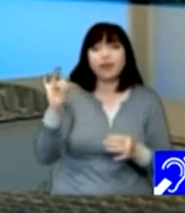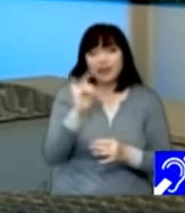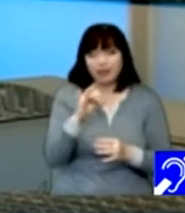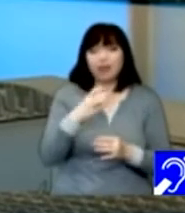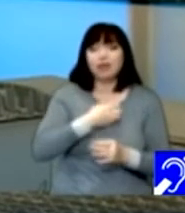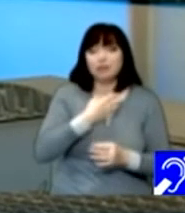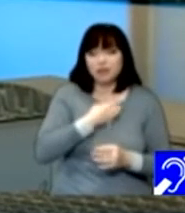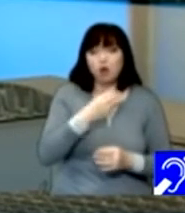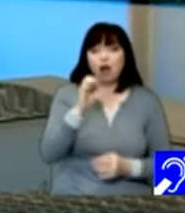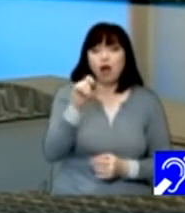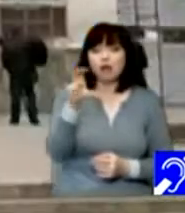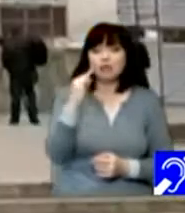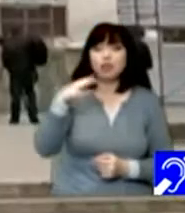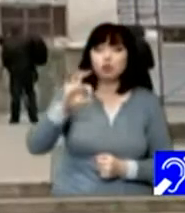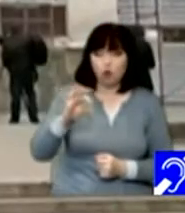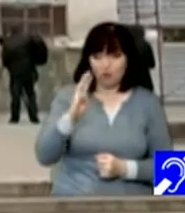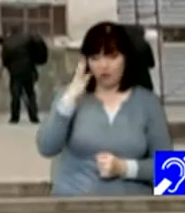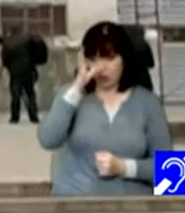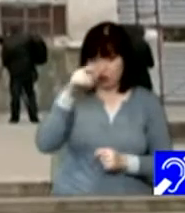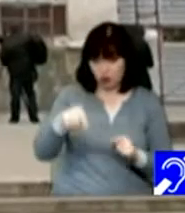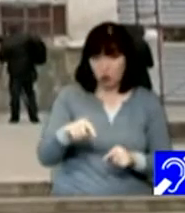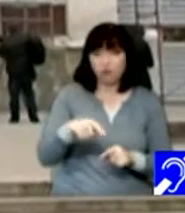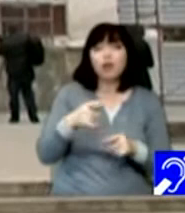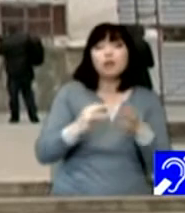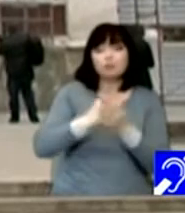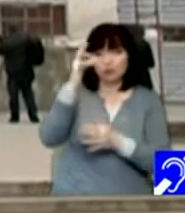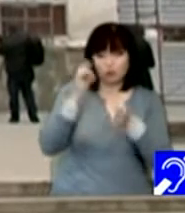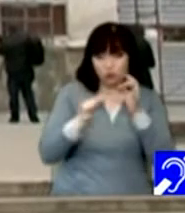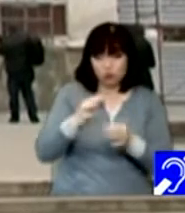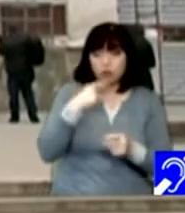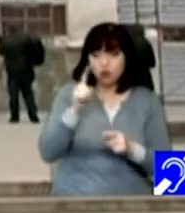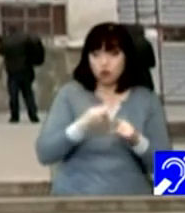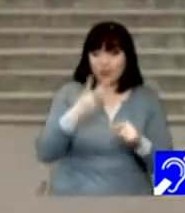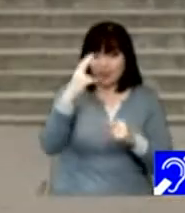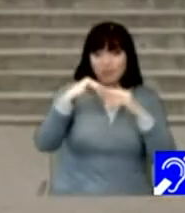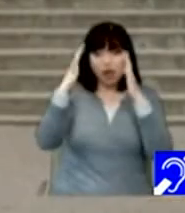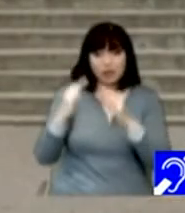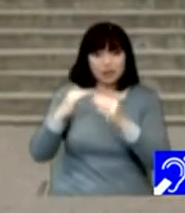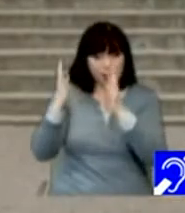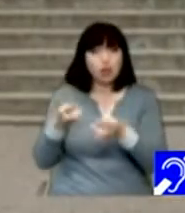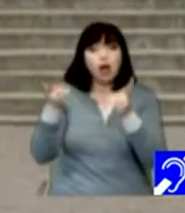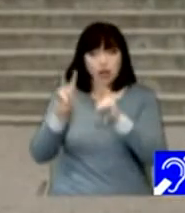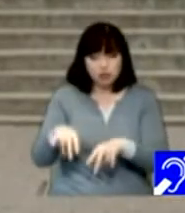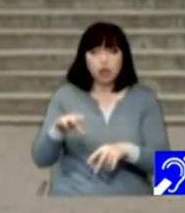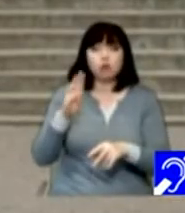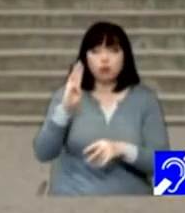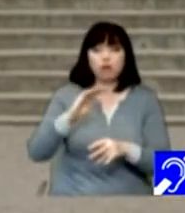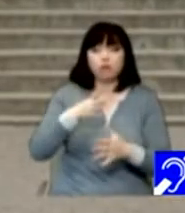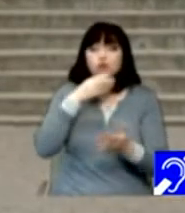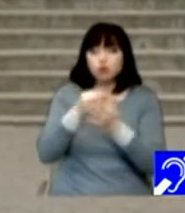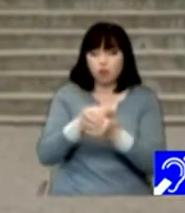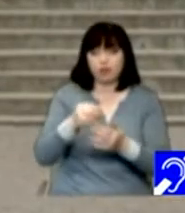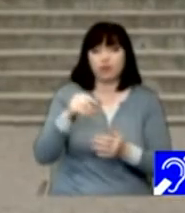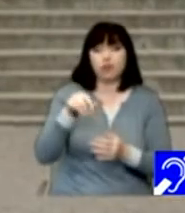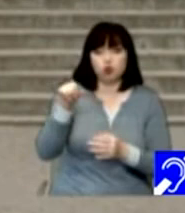de asigurări Asito din Chișinău. Curtea de apel Chișinău a stabilit că ambele clădiri vor rămâne în proprietatea unei companii deținute de